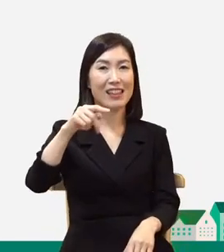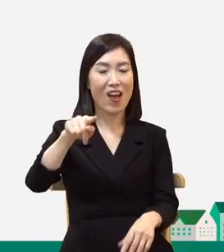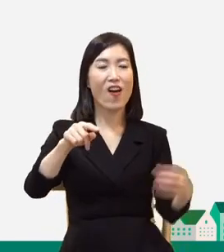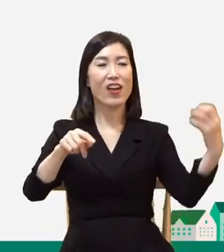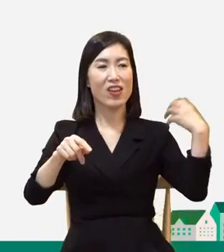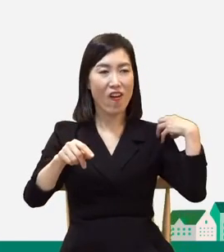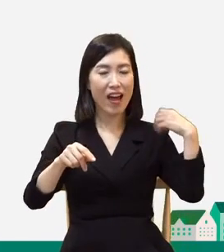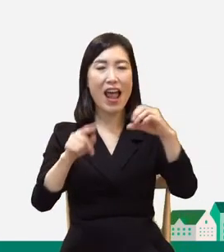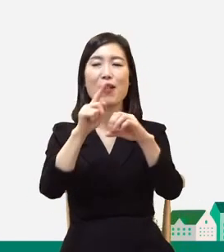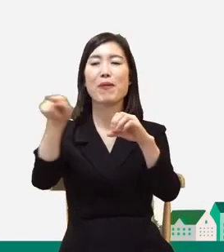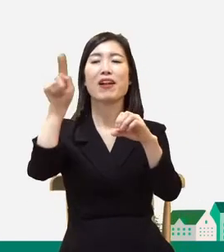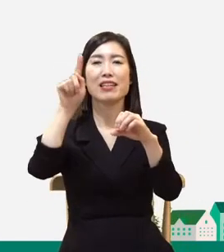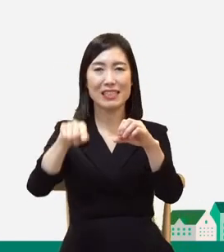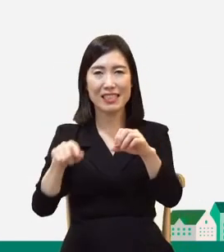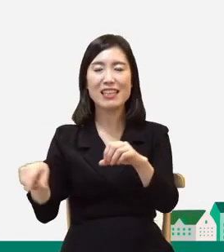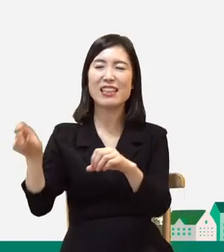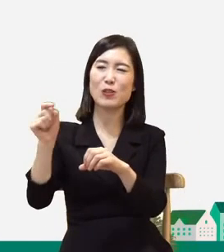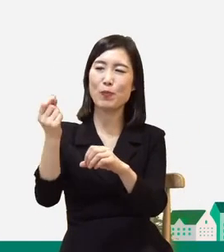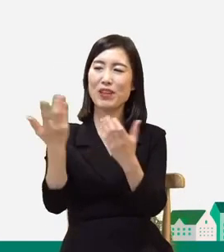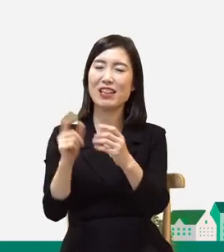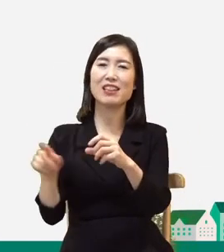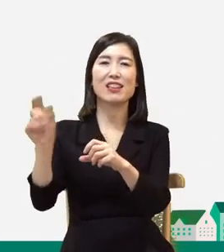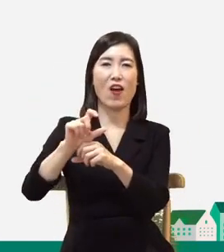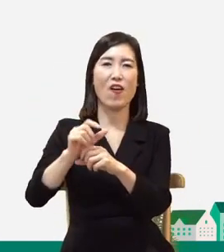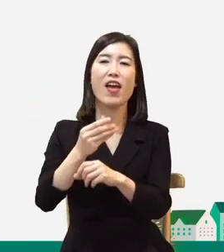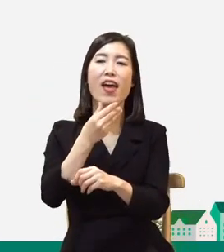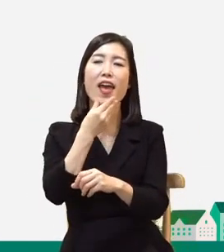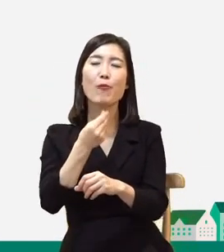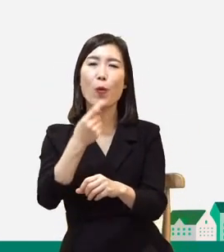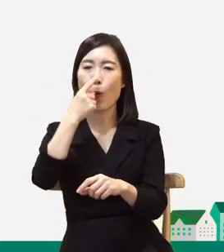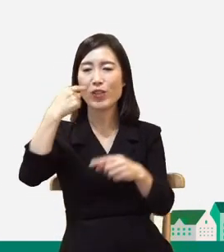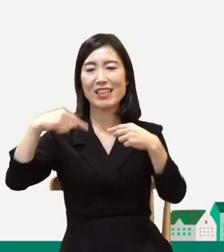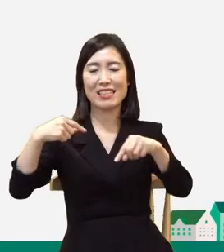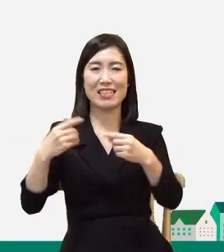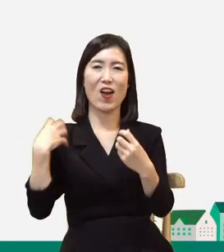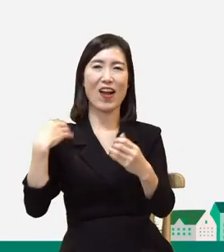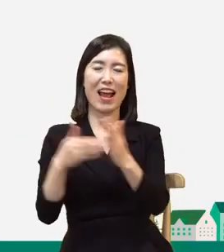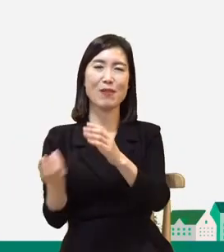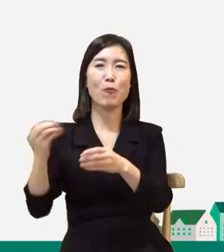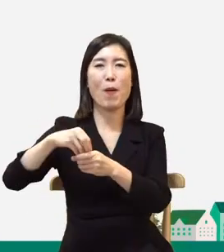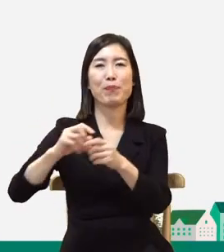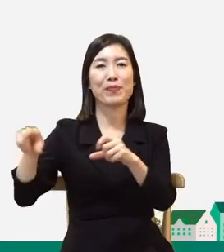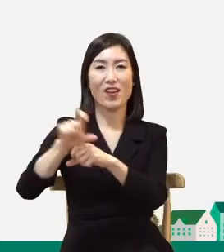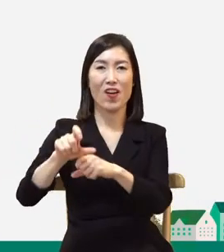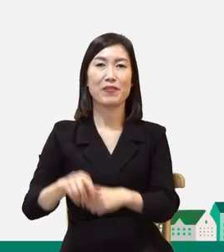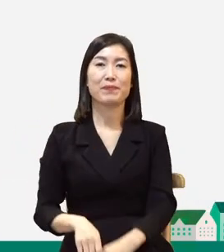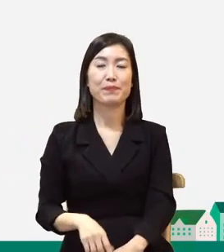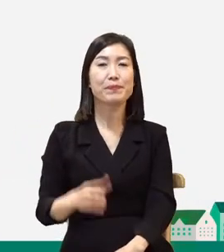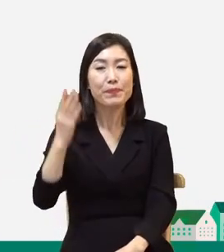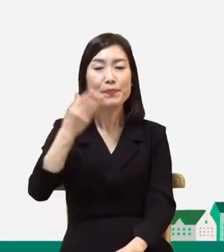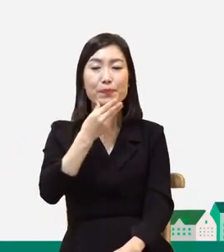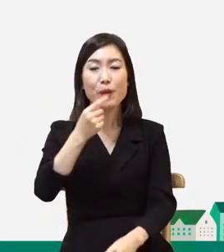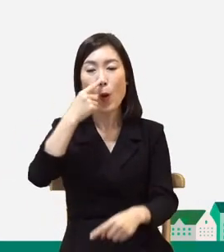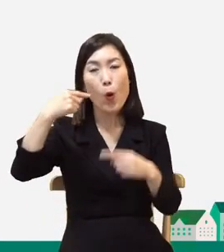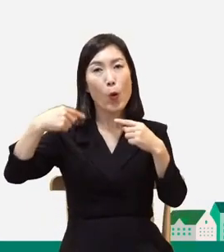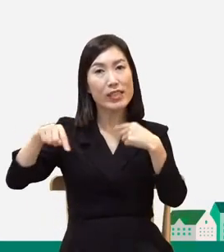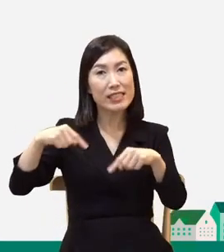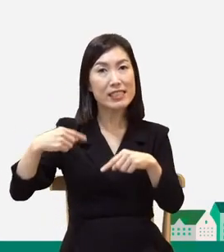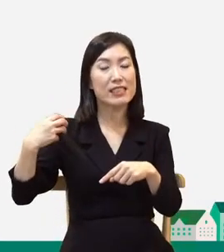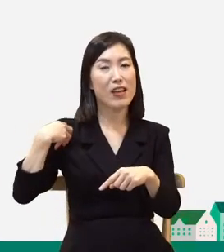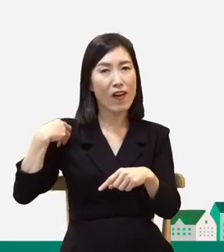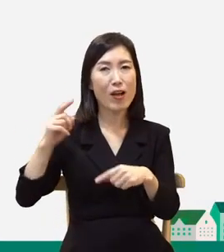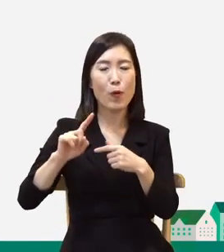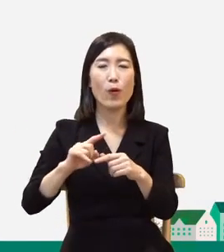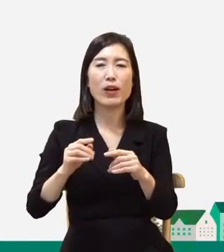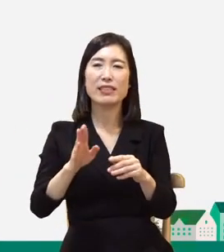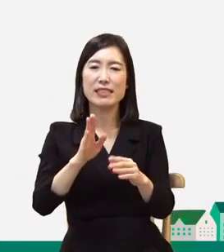있고요. 플래너가 행복 코치의 업무를 조정합니다. 네. 그리고 그 행복 코치 서비스에 대한 부분이